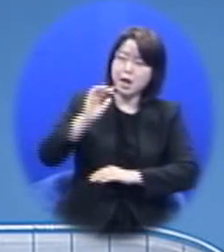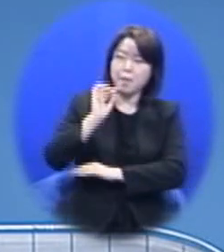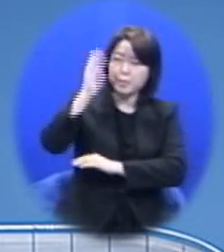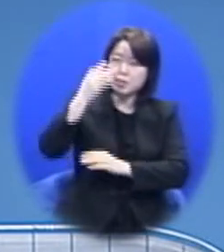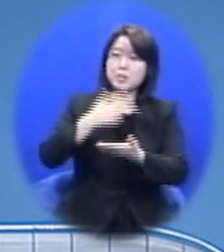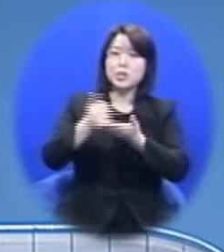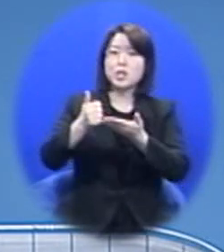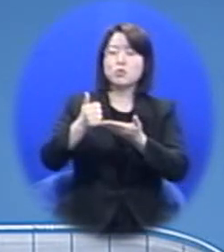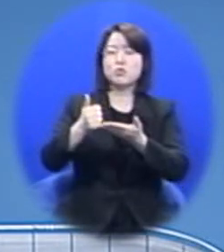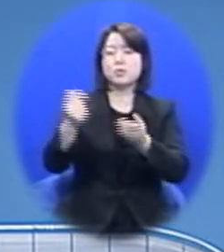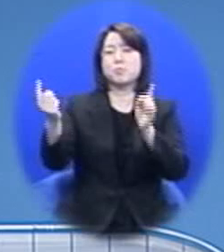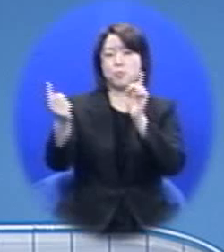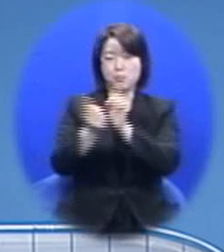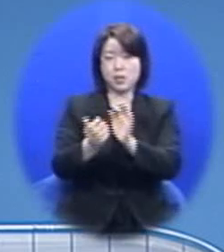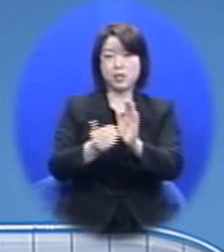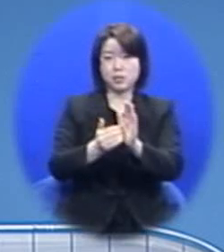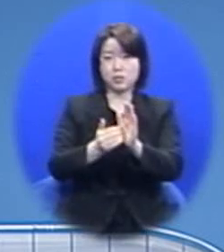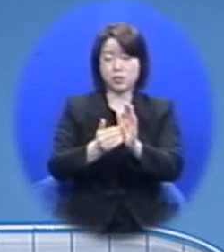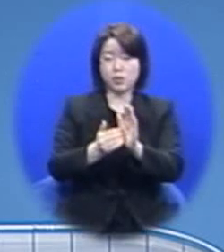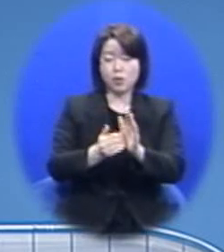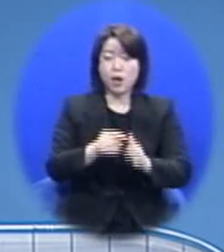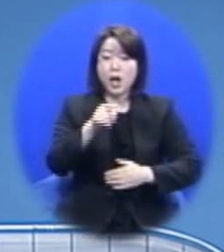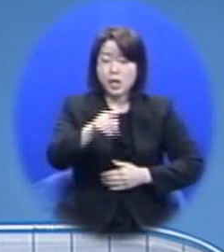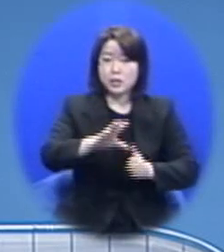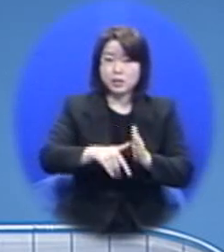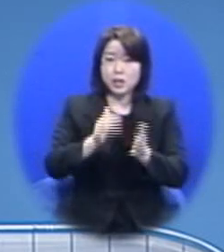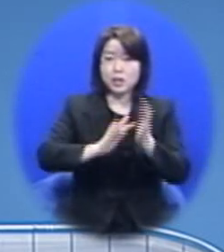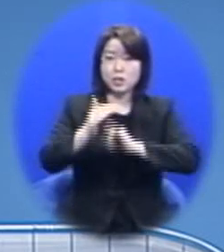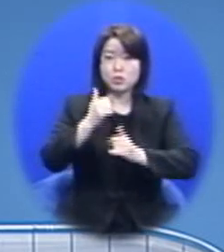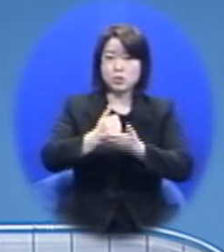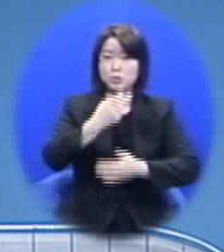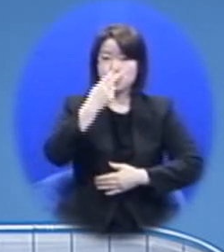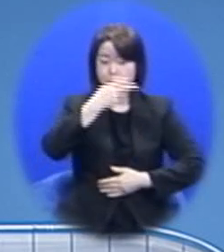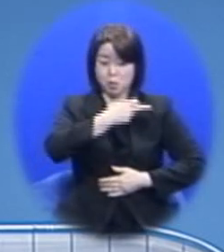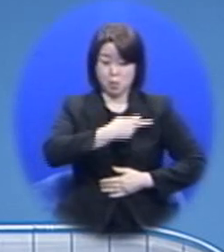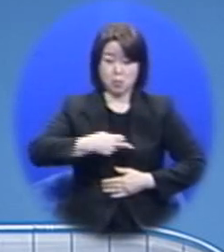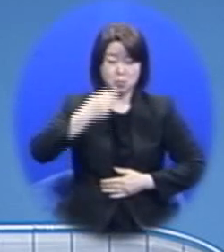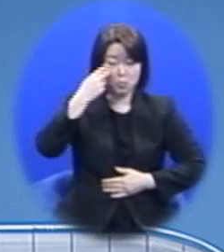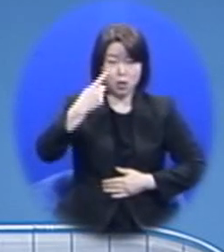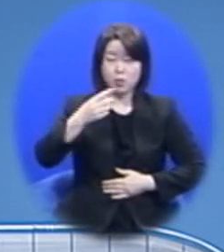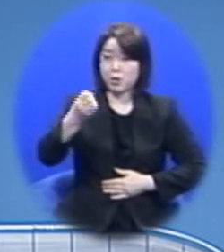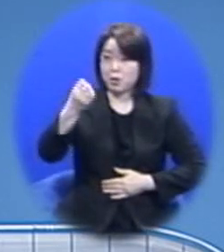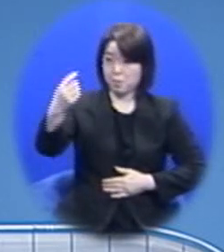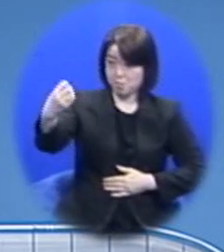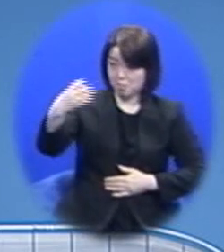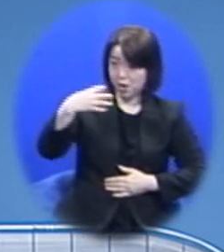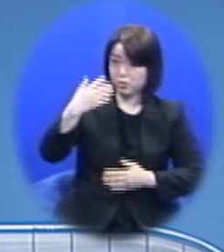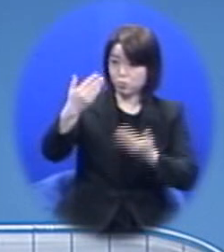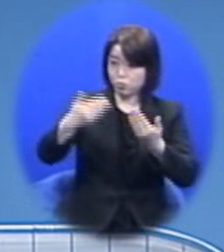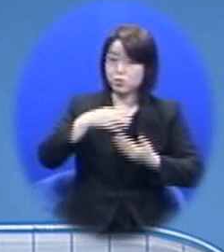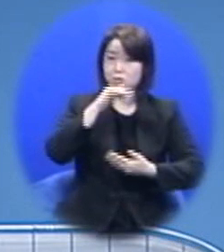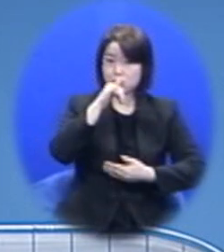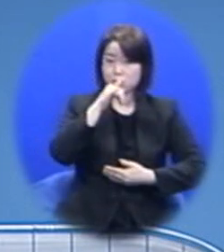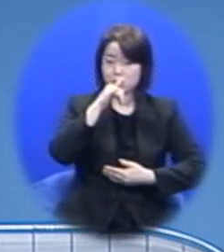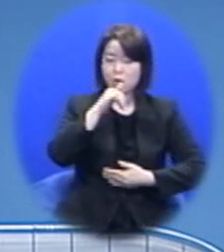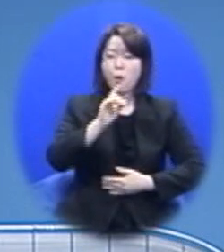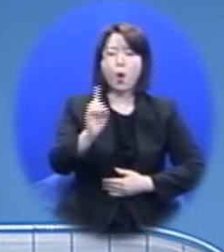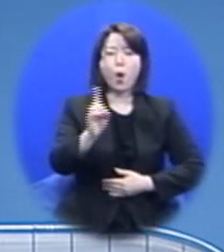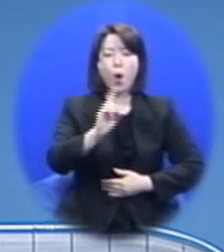그때 예수님께서 사울에게 하신 말씀이 아주 의미 있습니다. 어찌하여 나를 핍박하느냐?